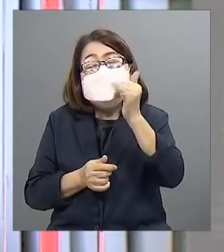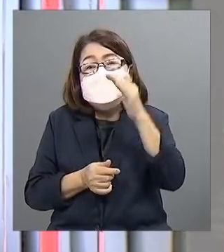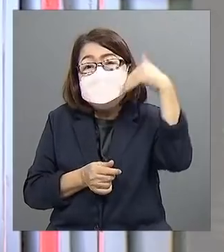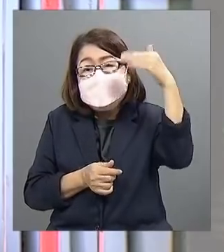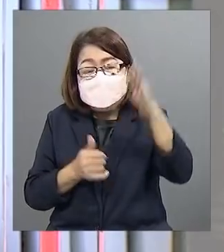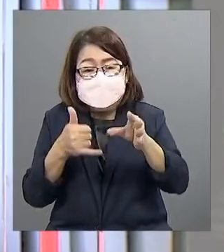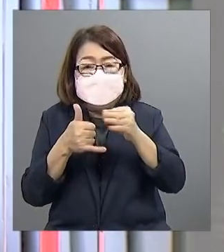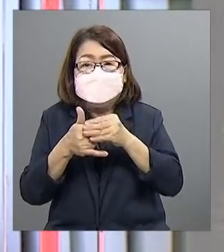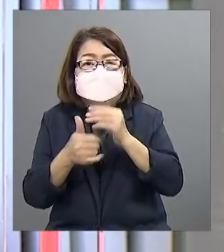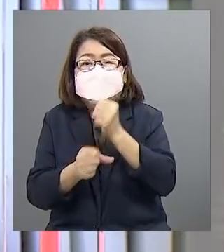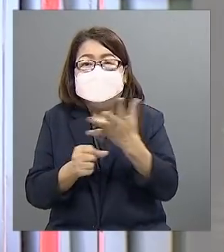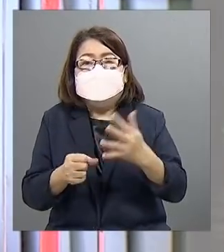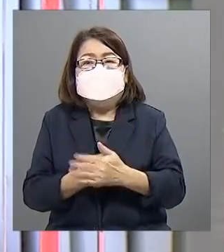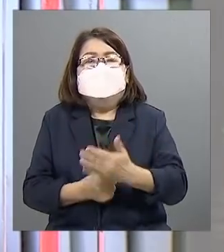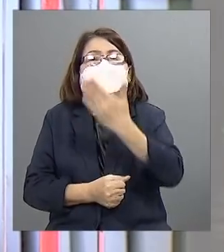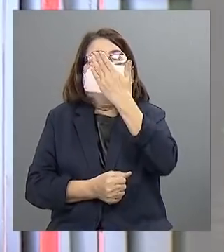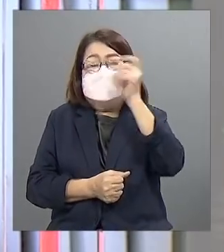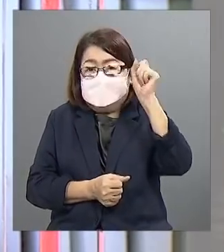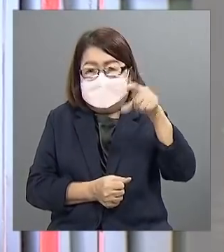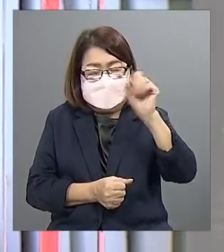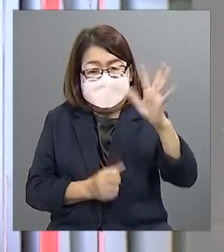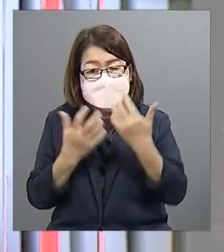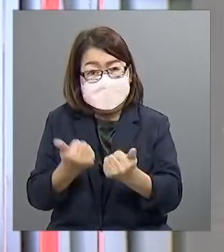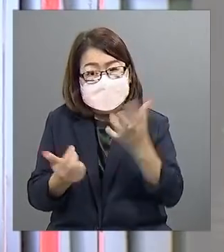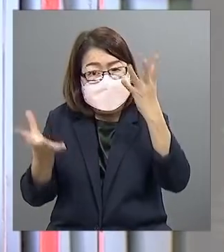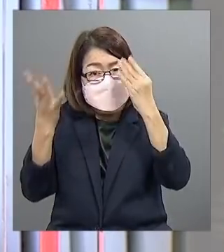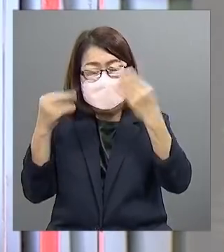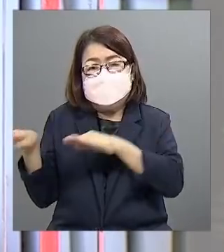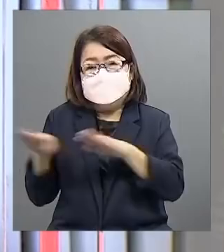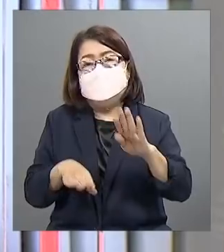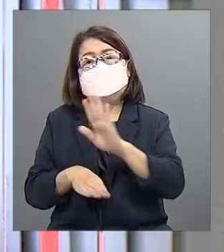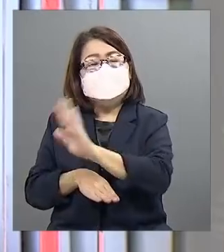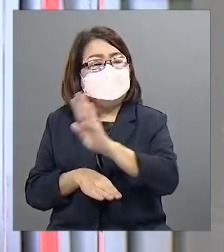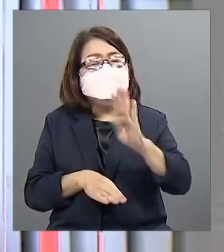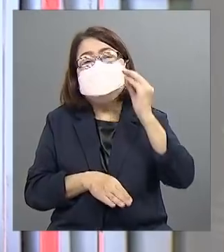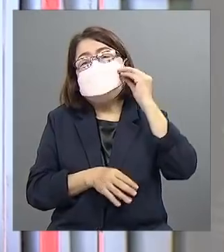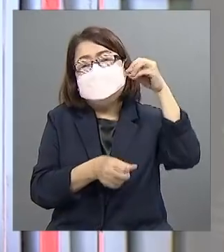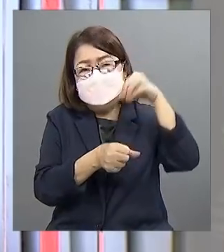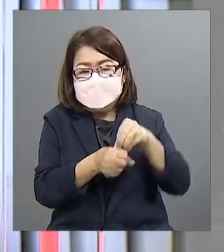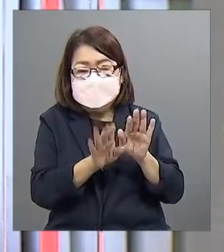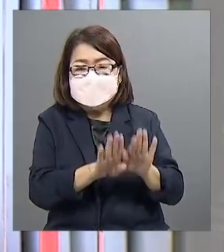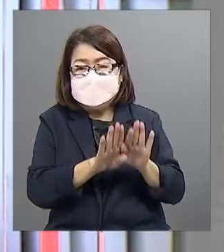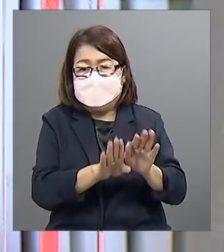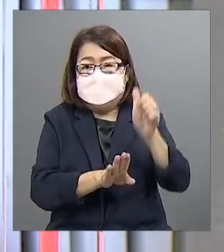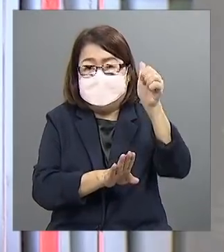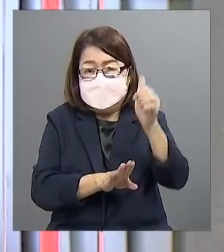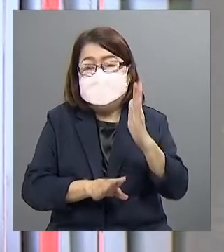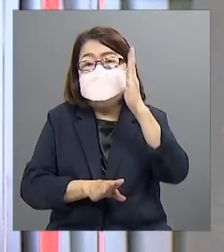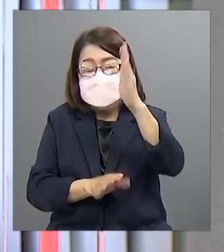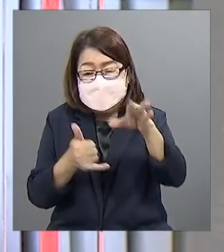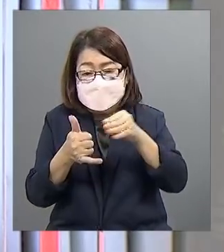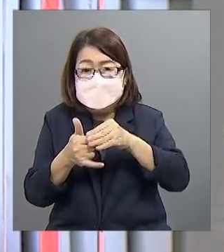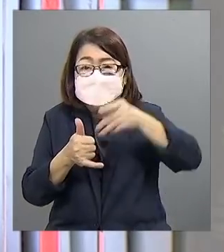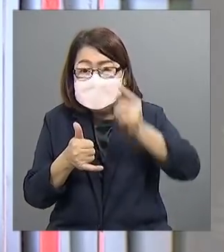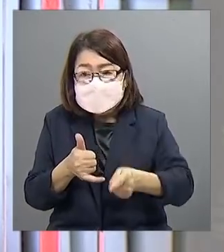ไม่ทันดังนั้นถ้าฟังแล้วก็ได้ดูเมื่อสักครู่นี้จัดเตรียมไว้เลยหาได้เท่าที่หาได้ไว้ก่อนนะครับพอเกิดเรื่องเกิดราวขึ้นมาอาจจะเป็นตัวเราหรือคนในบ้านเรา